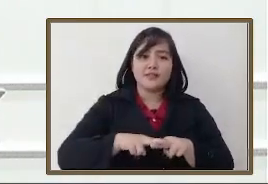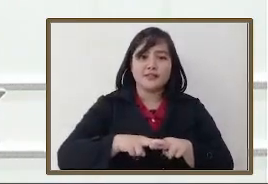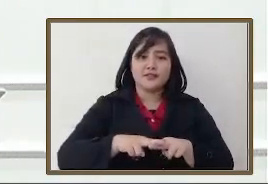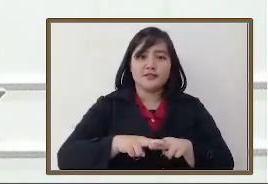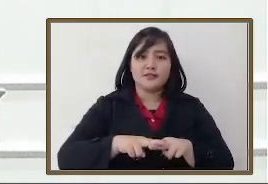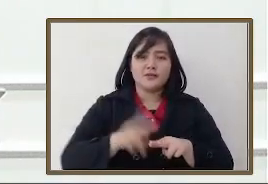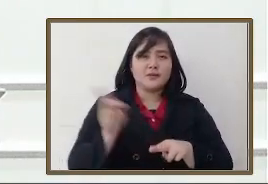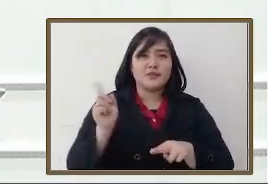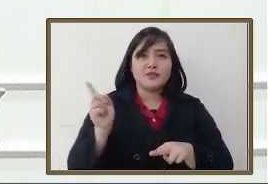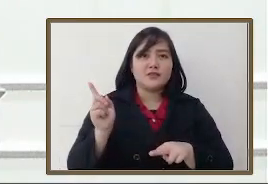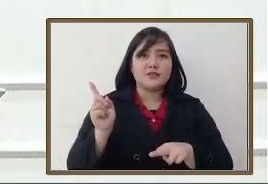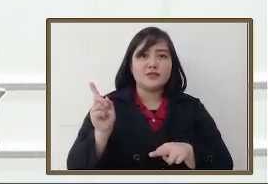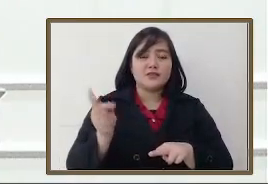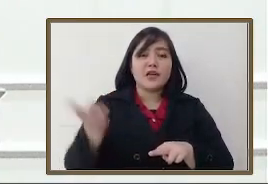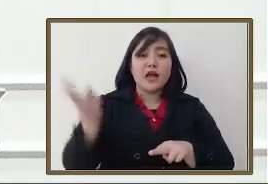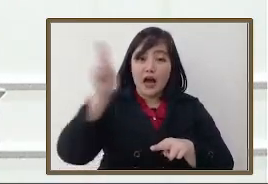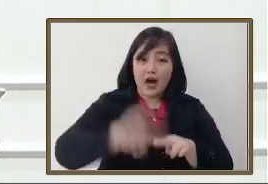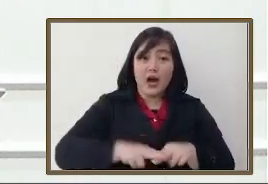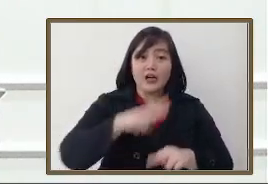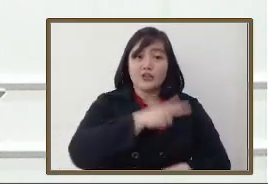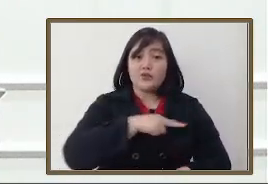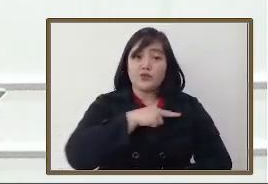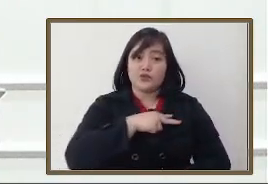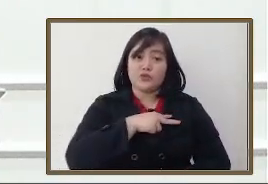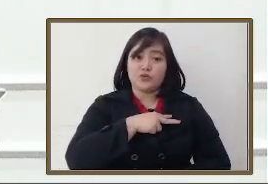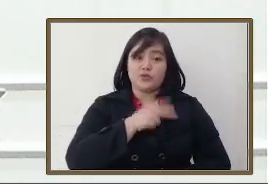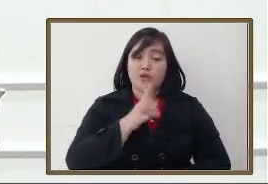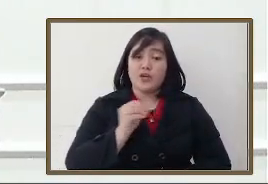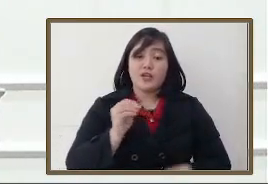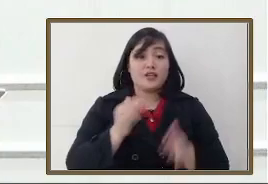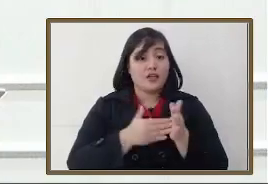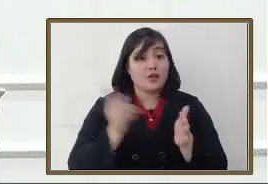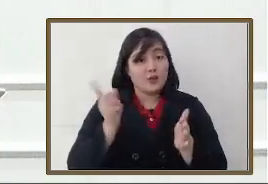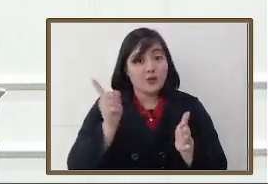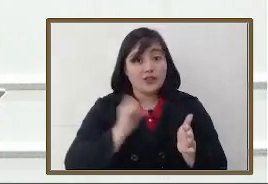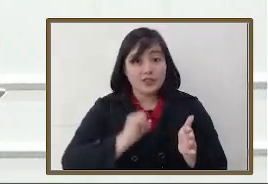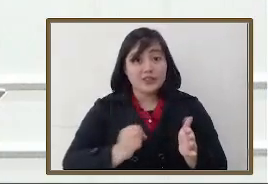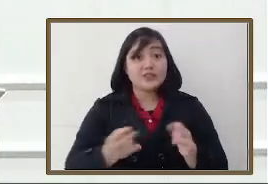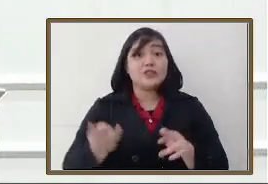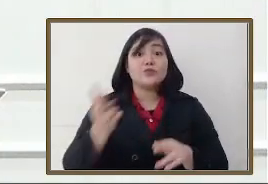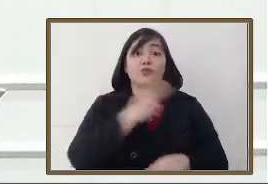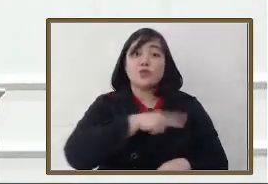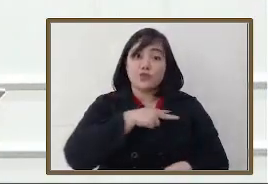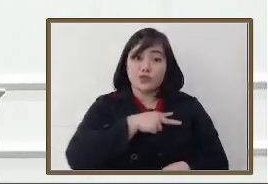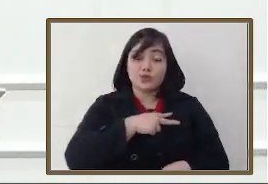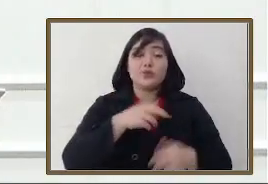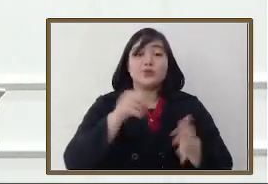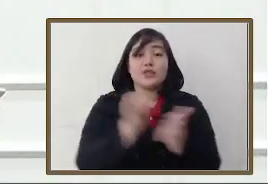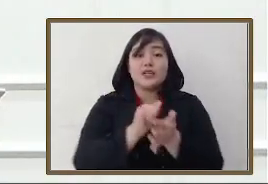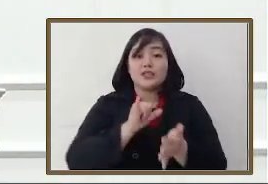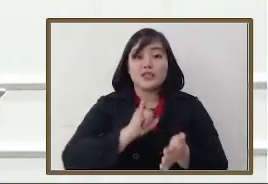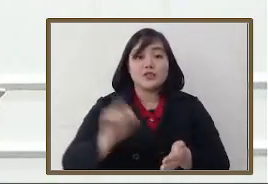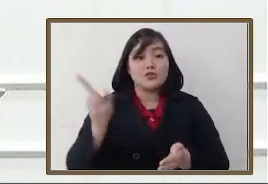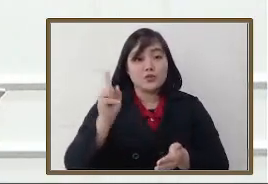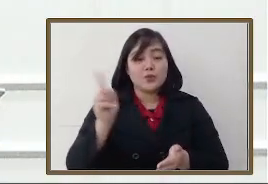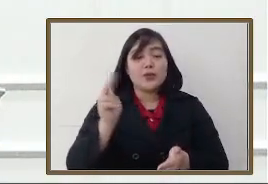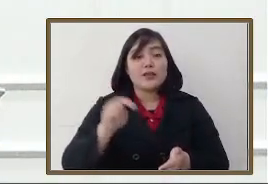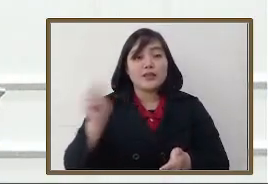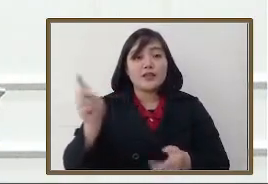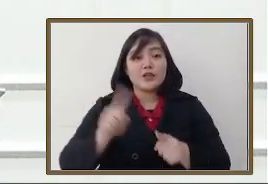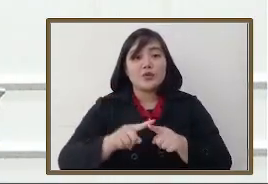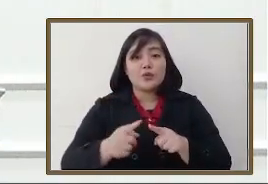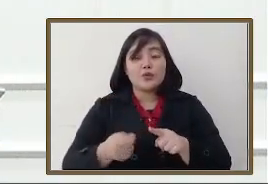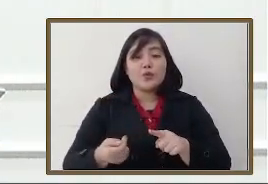add what? Virtue. And what is virtue? That is something, kapatid, na ilalagay sa